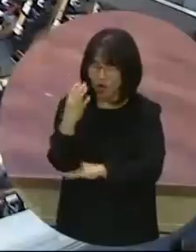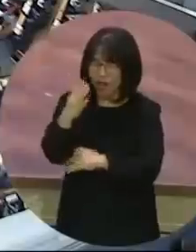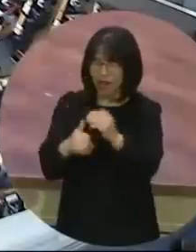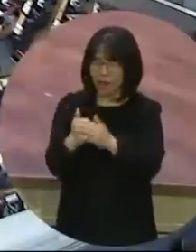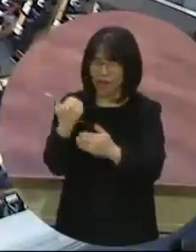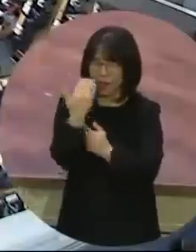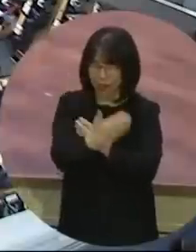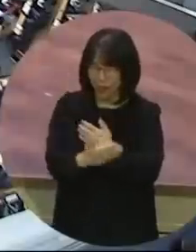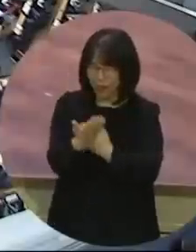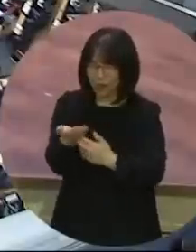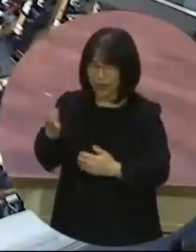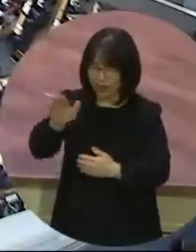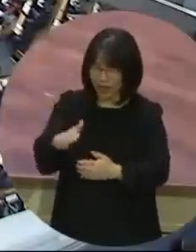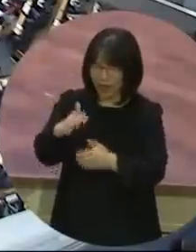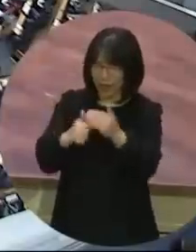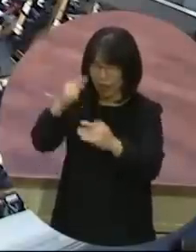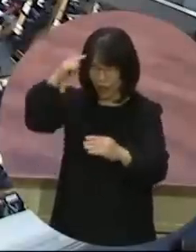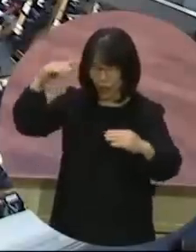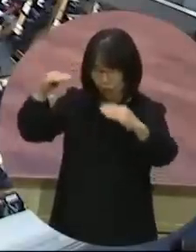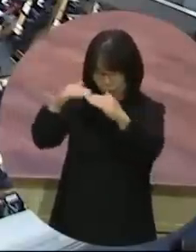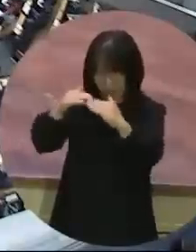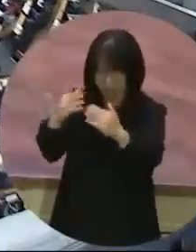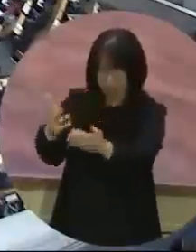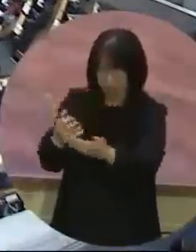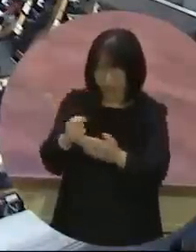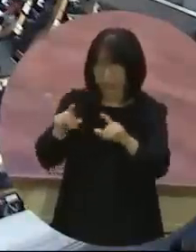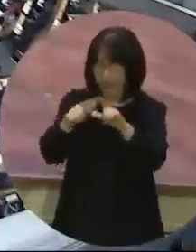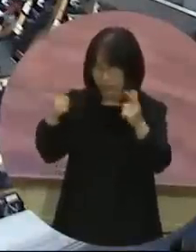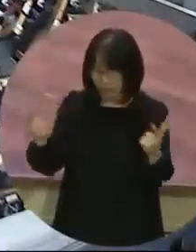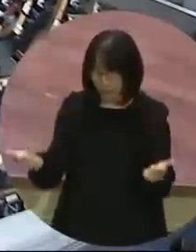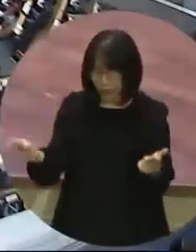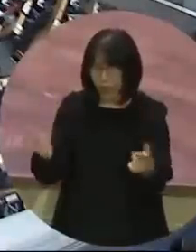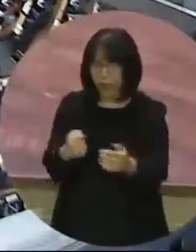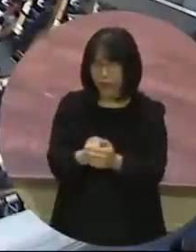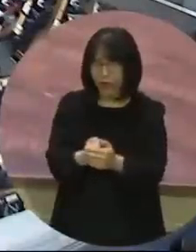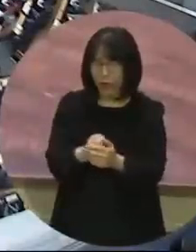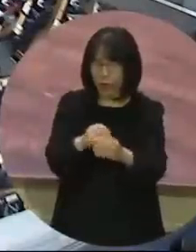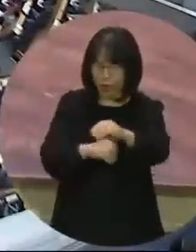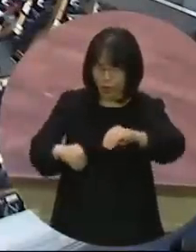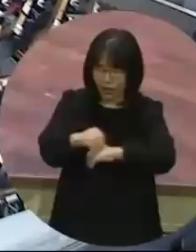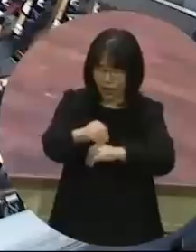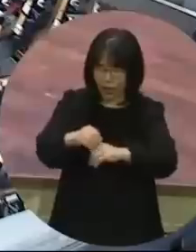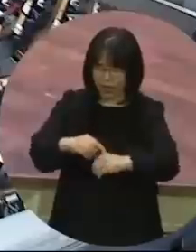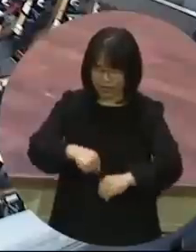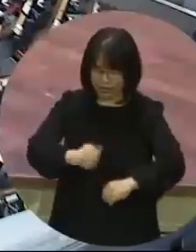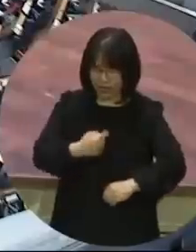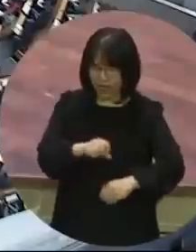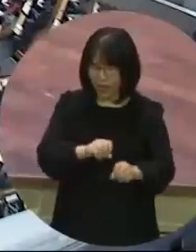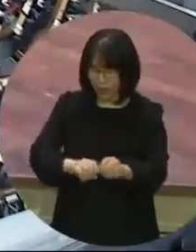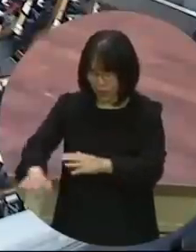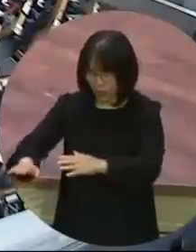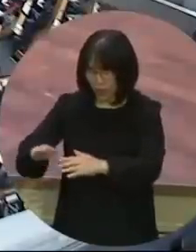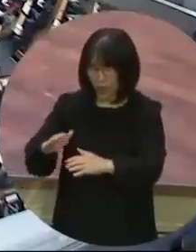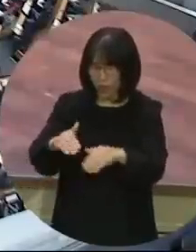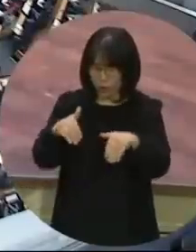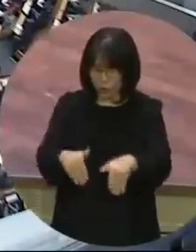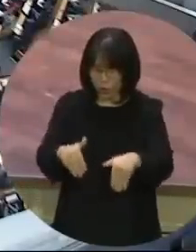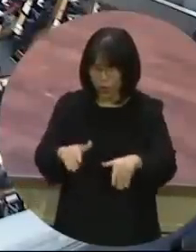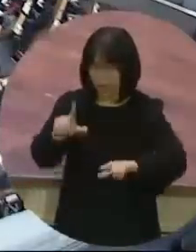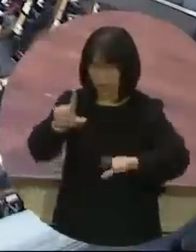본체시나 하나님과 동등됨을 취할 것으로 여기지 아니하시고 오히려 자기를 위하여 종의 행체를